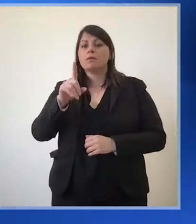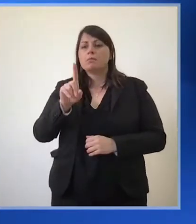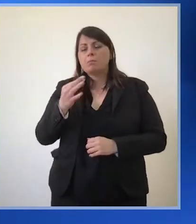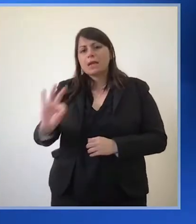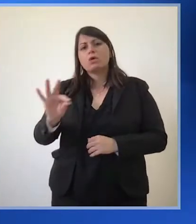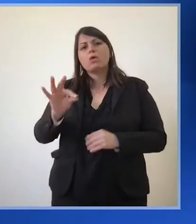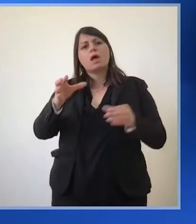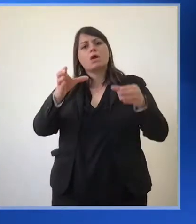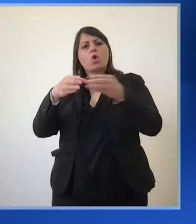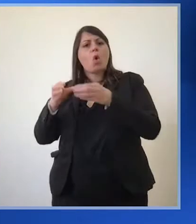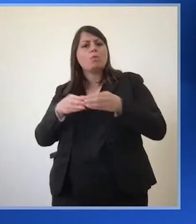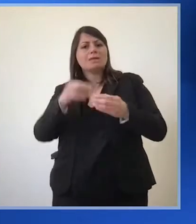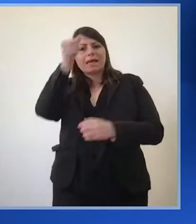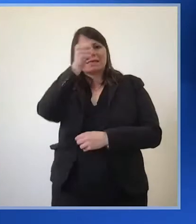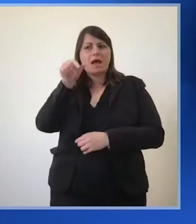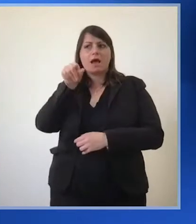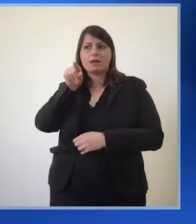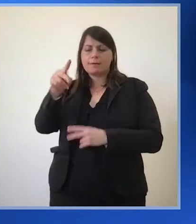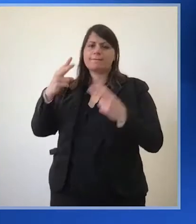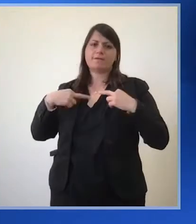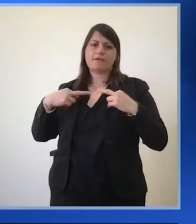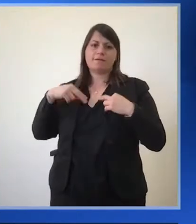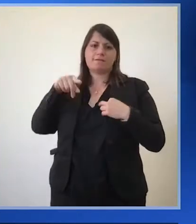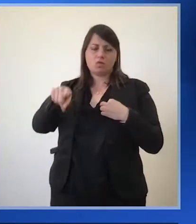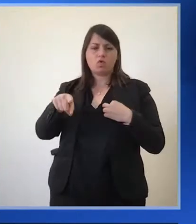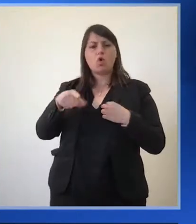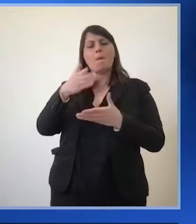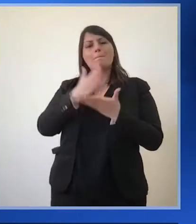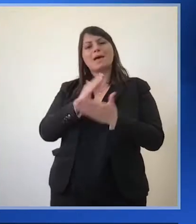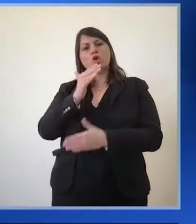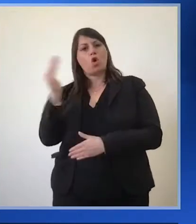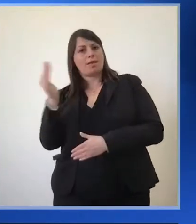comunità cristiane che vivono in Medio Oriente.